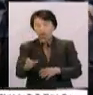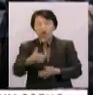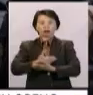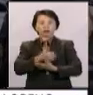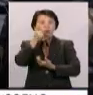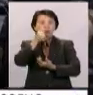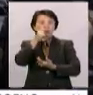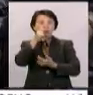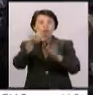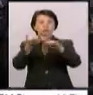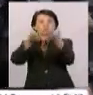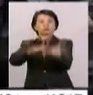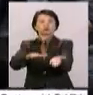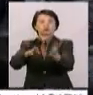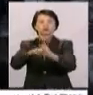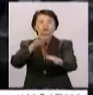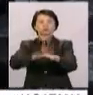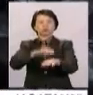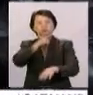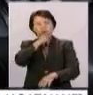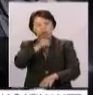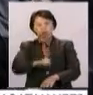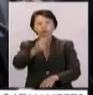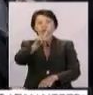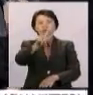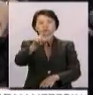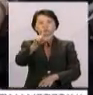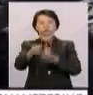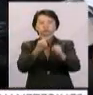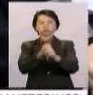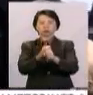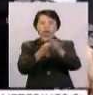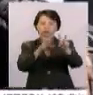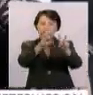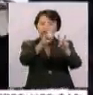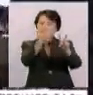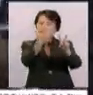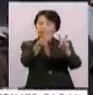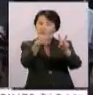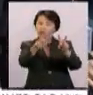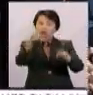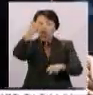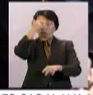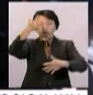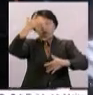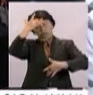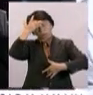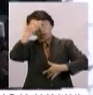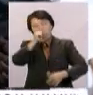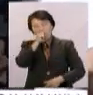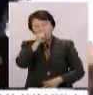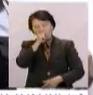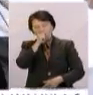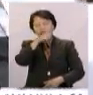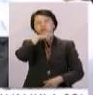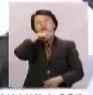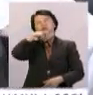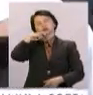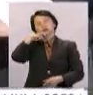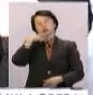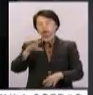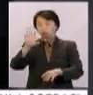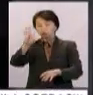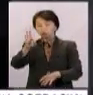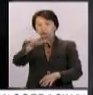mereka meninggal dunia ketika berusia 21 tahun pada 2013 akibat penyakit batuk kering. 9